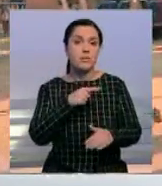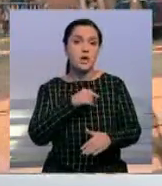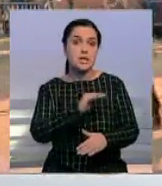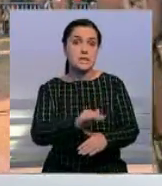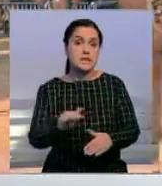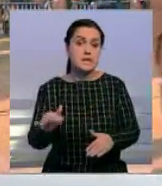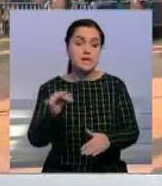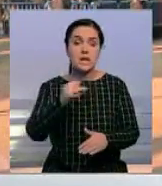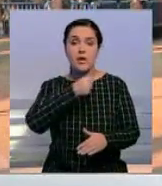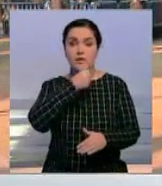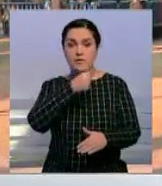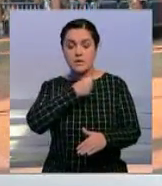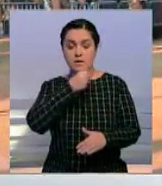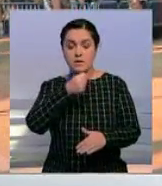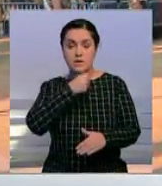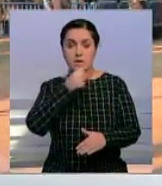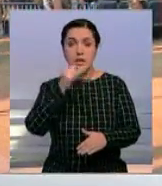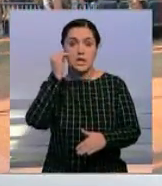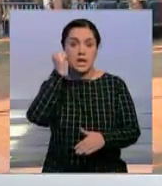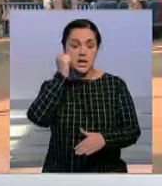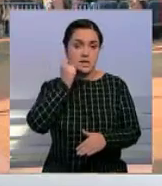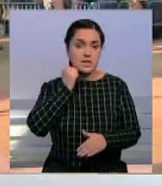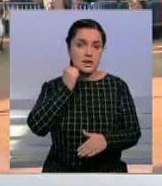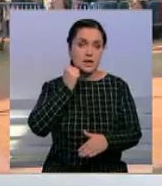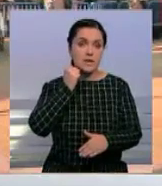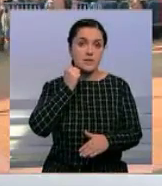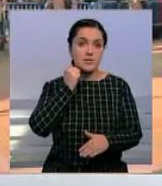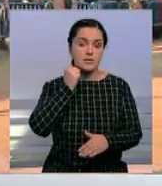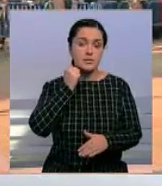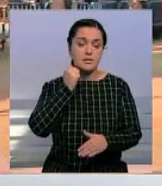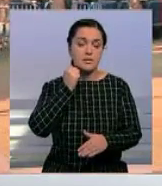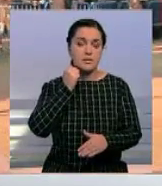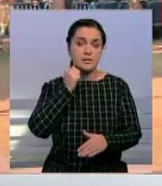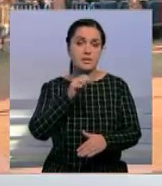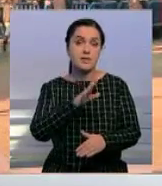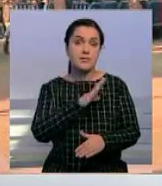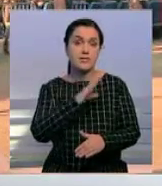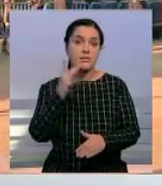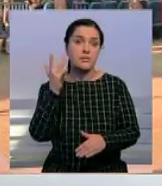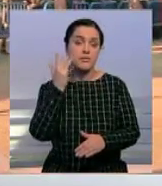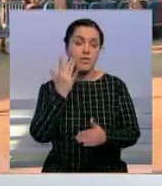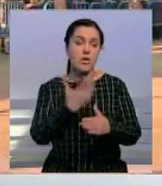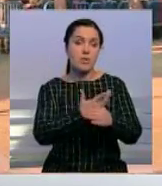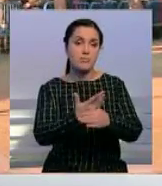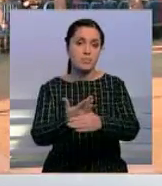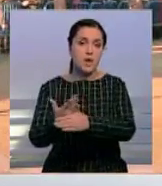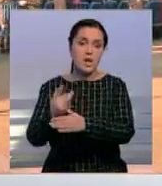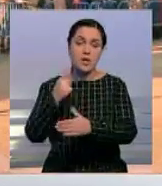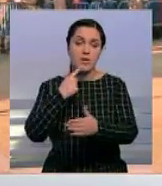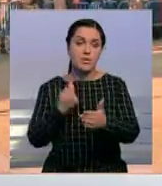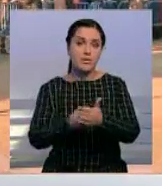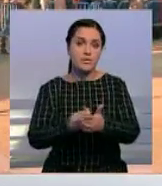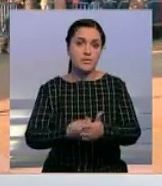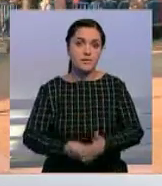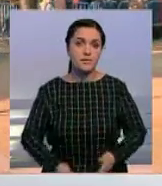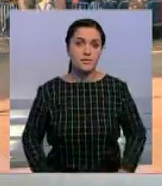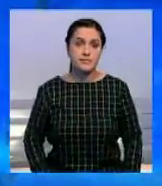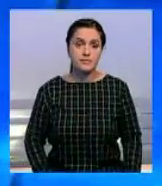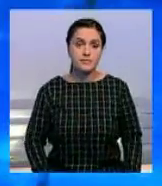и взрослые, и старики были обогреты и накормлены.